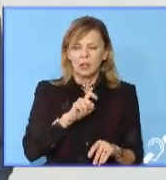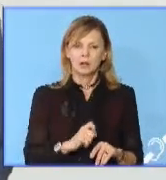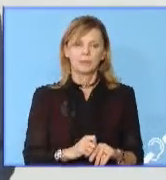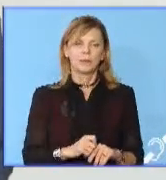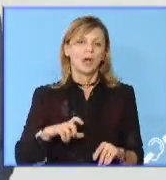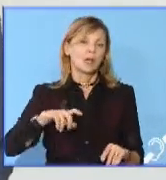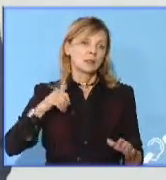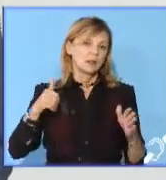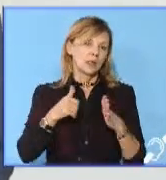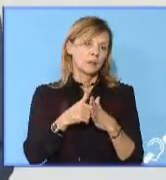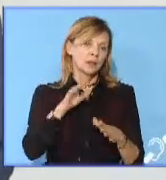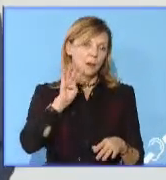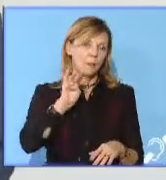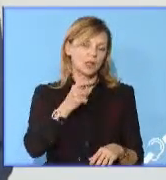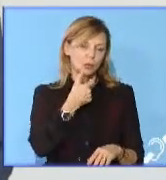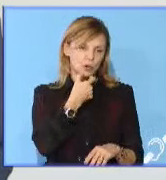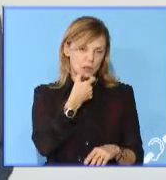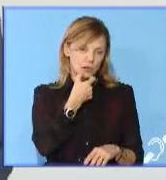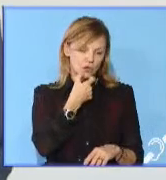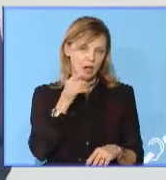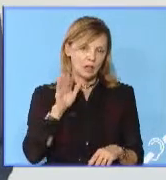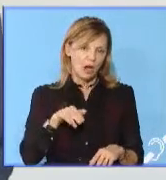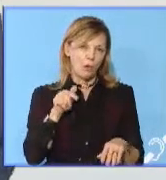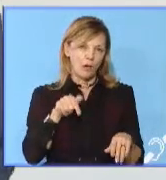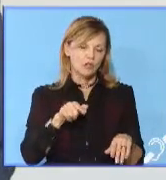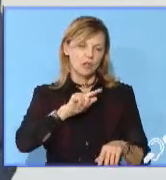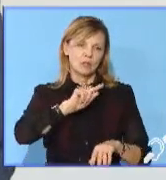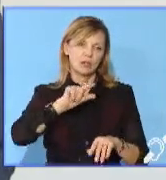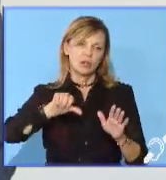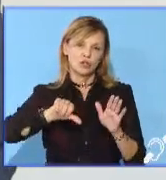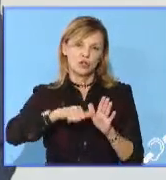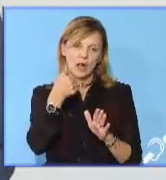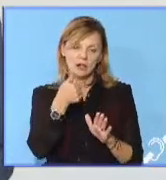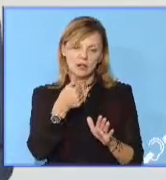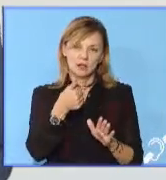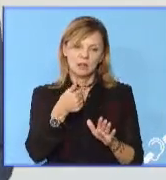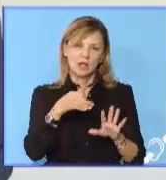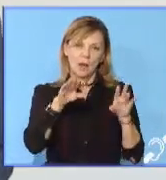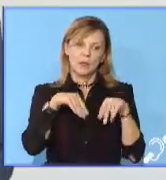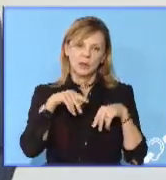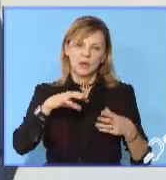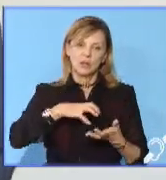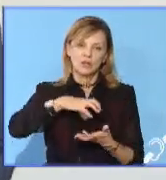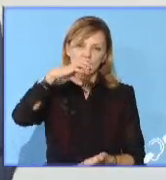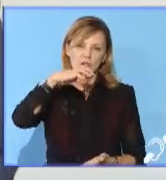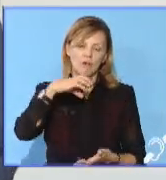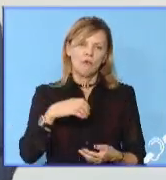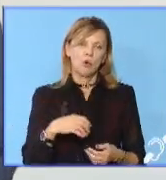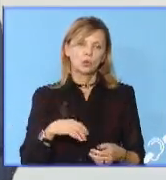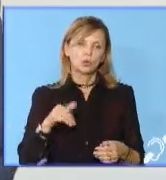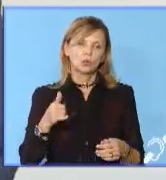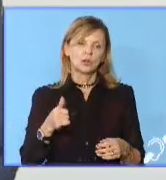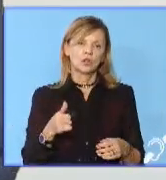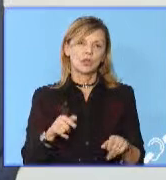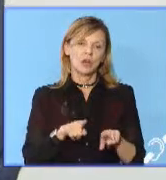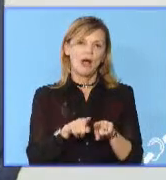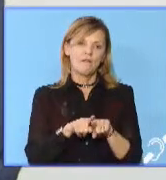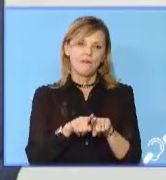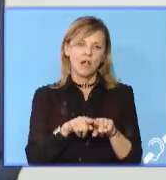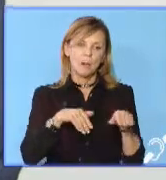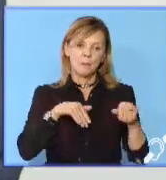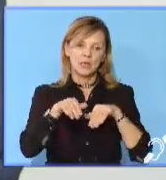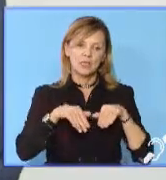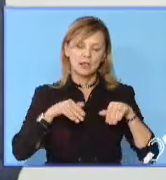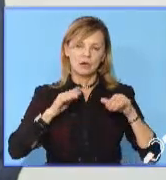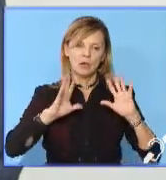Tinerii până în 40 de ani au această posibilitate de a accesa aceste fonduri și de asemenea